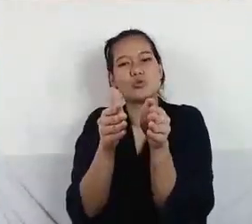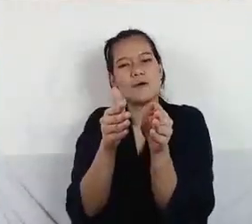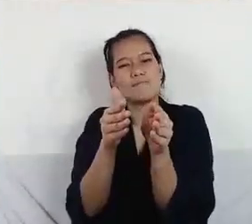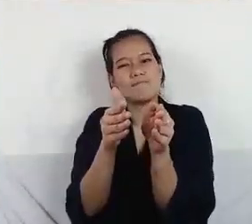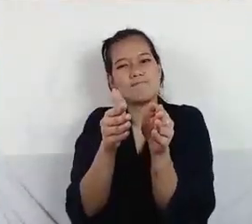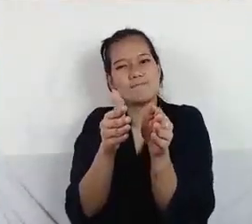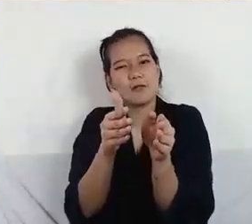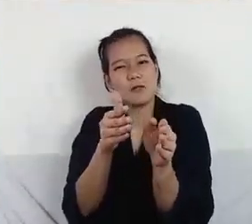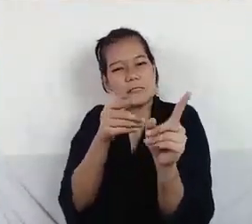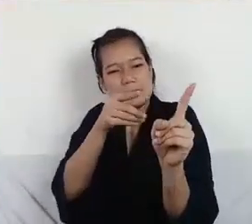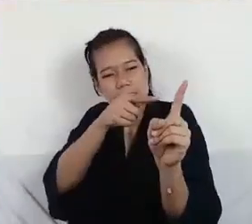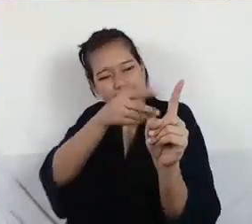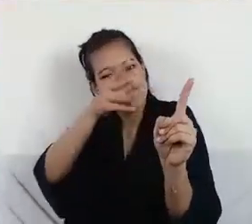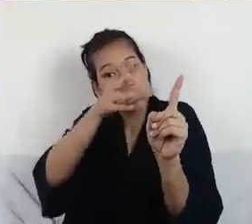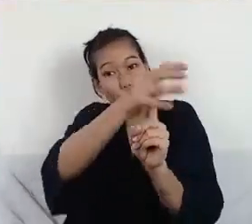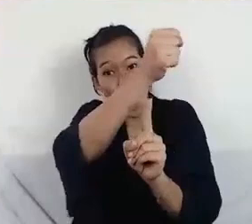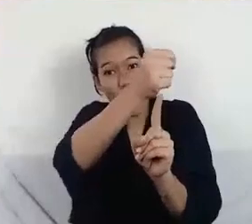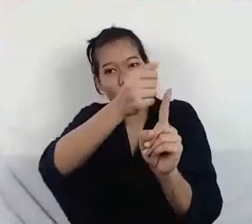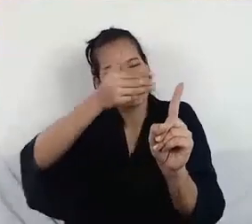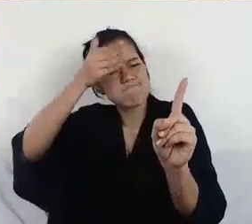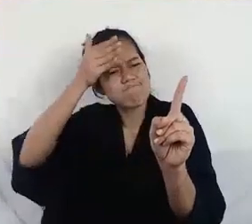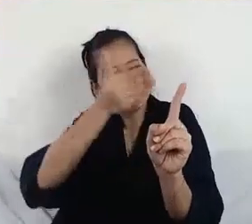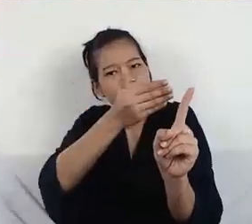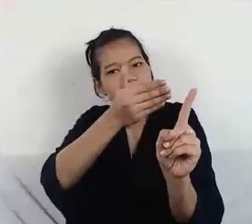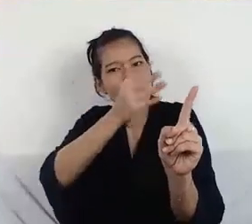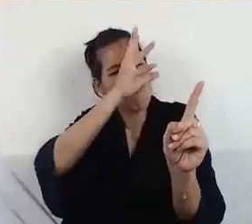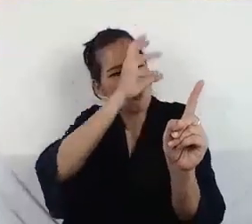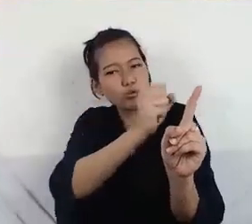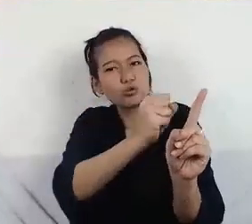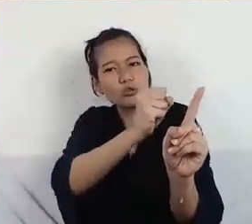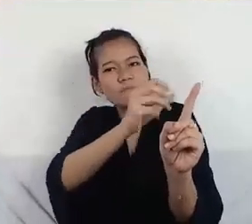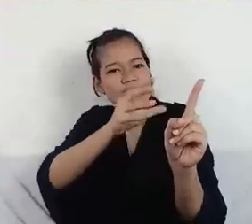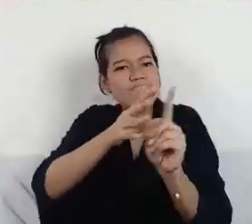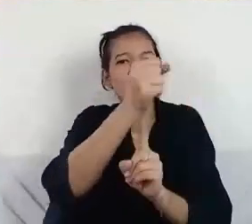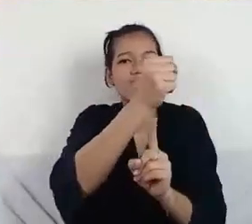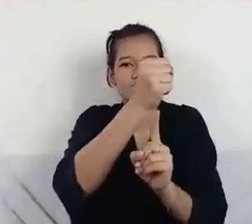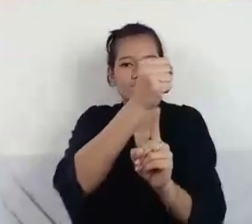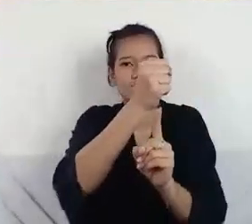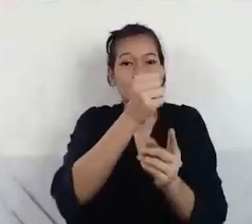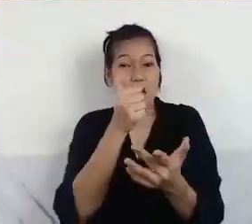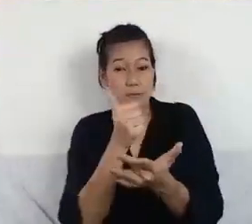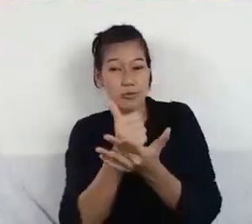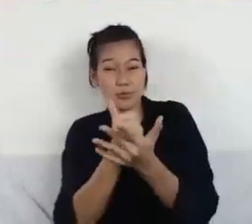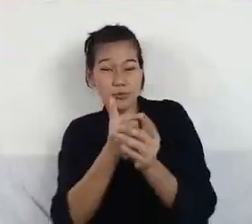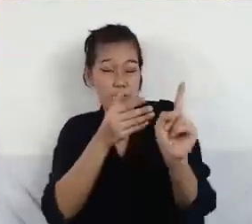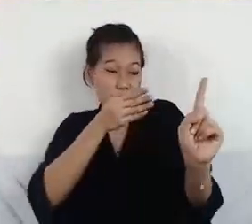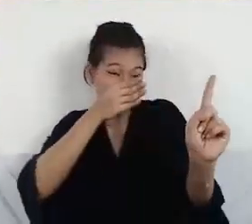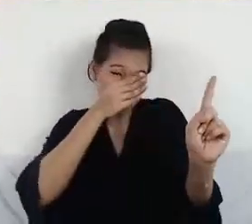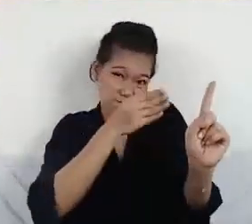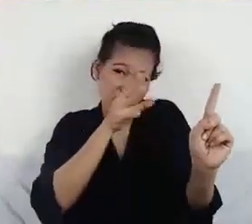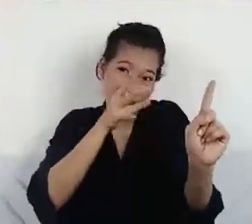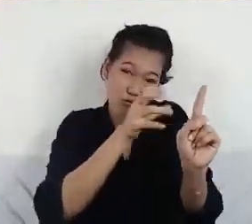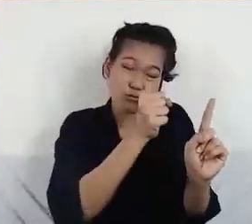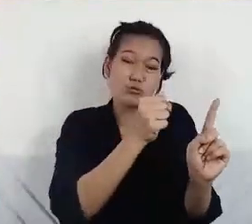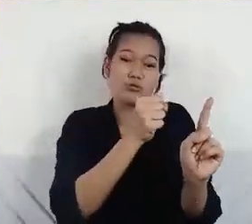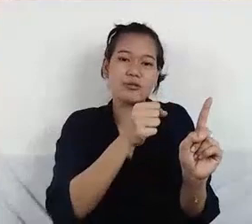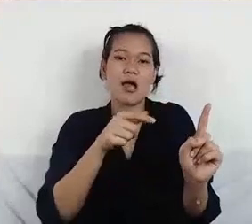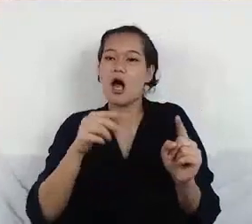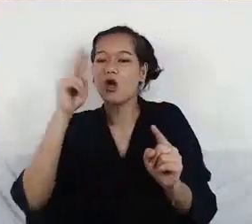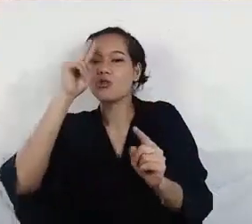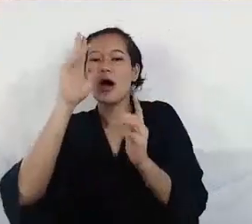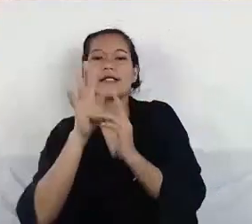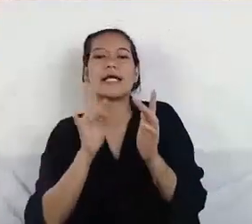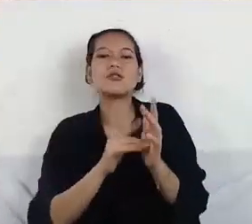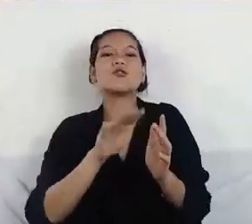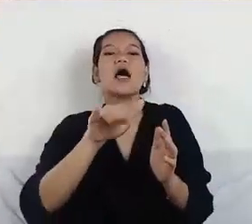yang akan dicapai. Fokus pada apa yang akan dituju. Saking fokusnya, Yesus katakan, enggak perlu